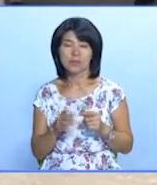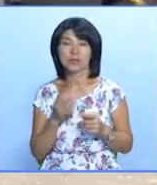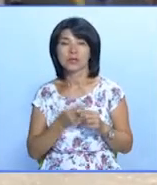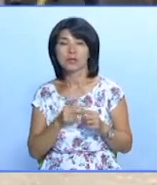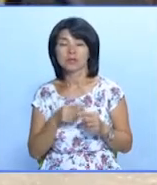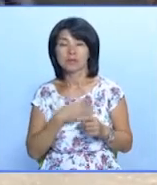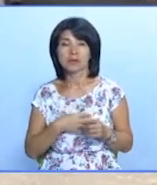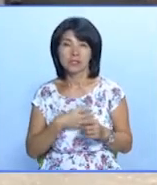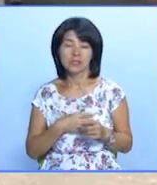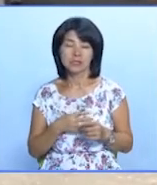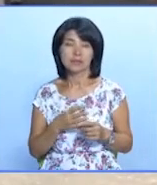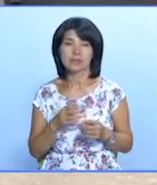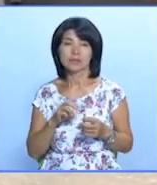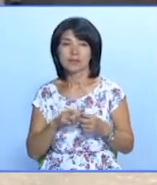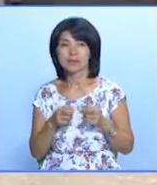ол